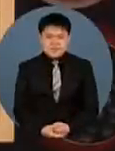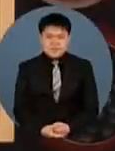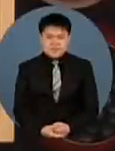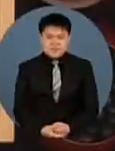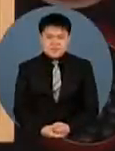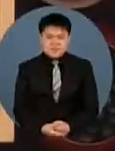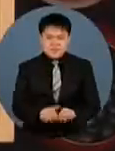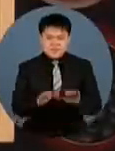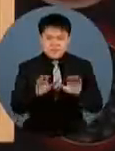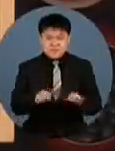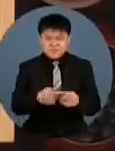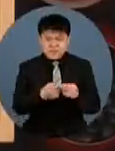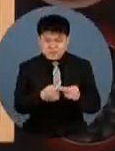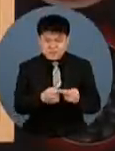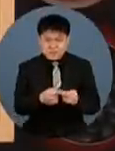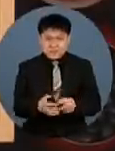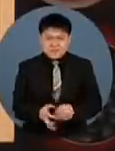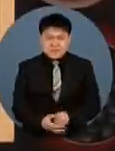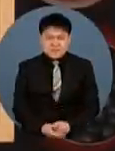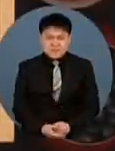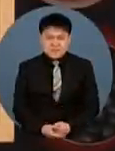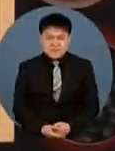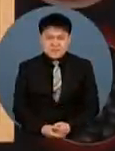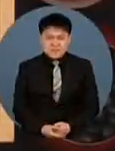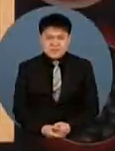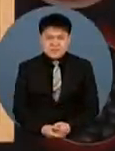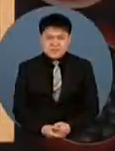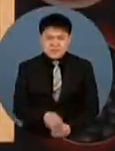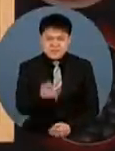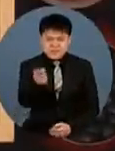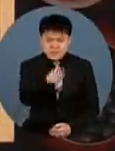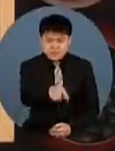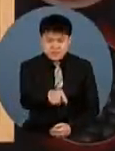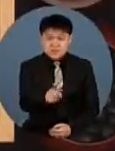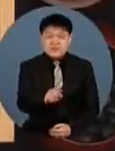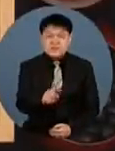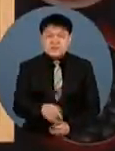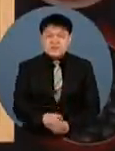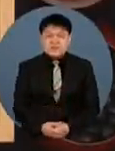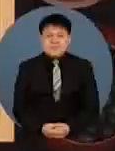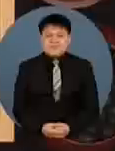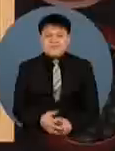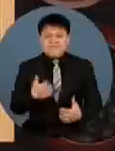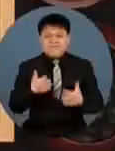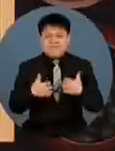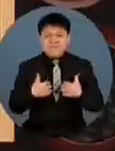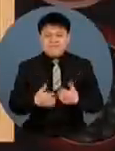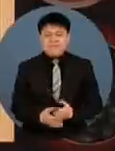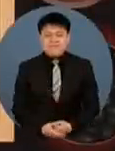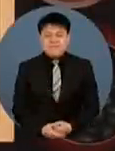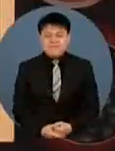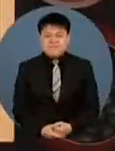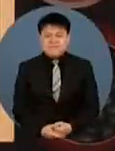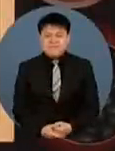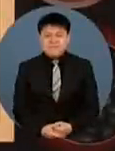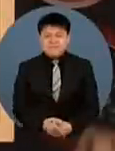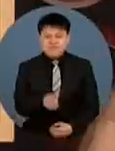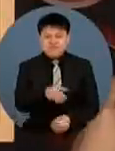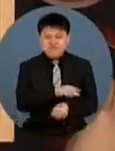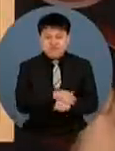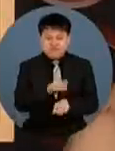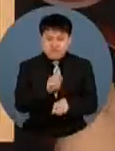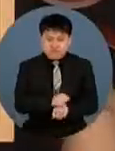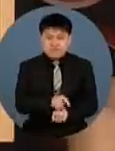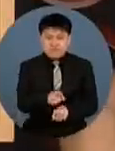자, 여기서 첫 번째 이제 네, 저 부친수가 네, 재밌었고요. 그 수는 좋은 수였습니다.